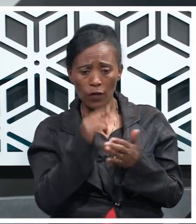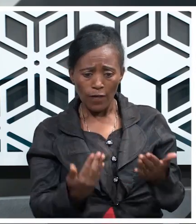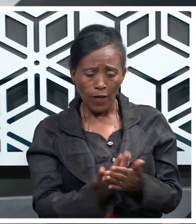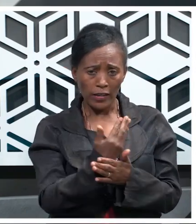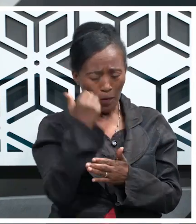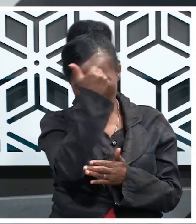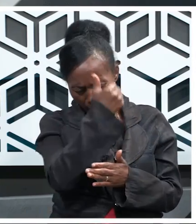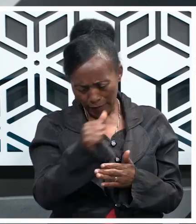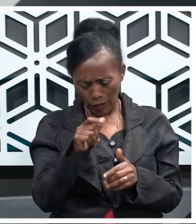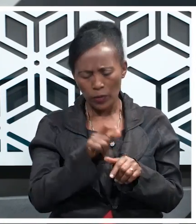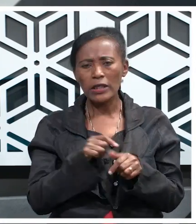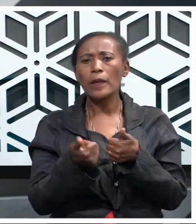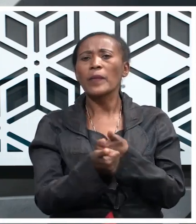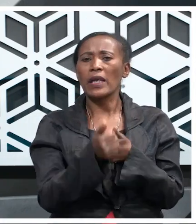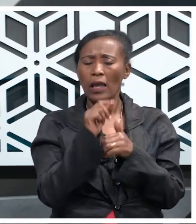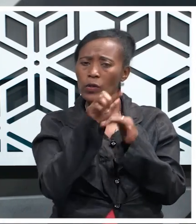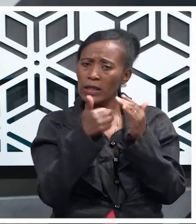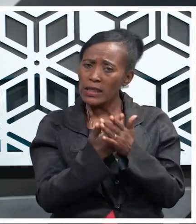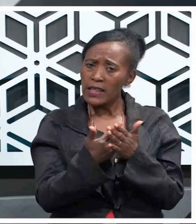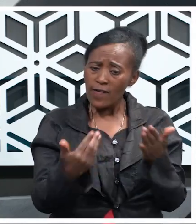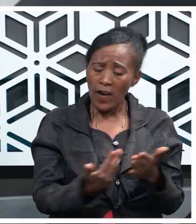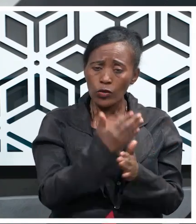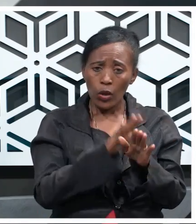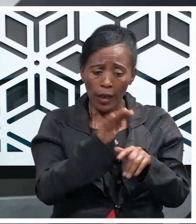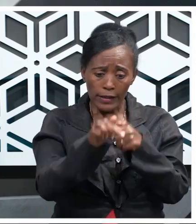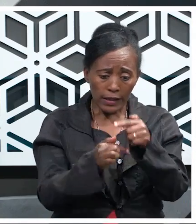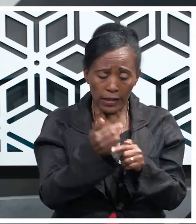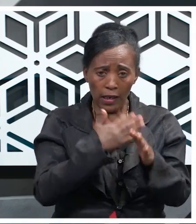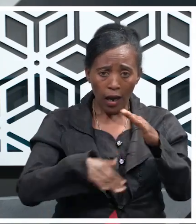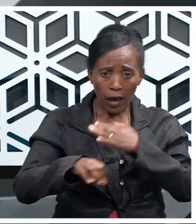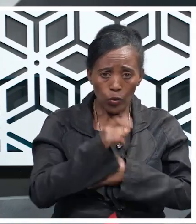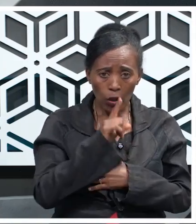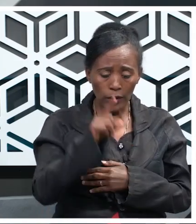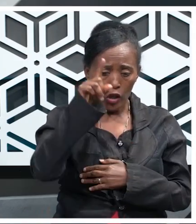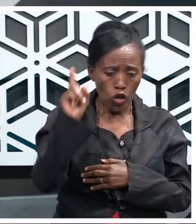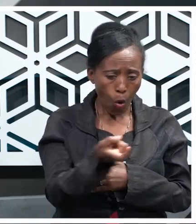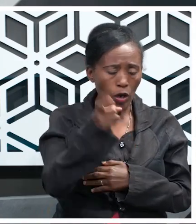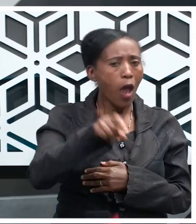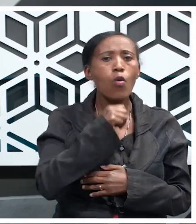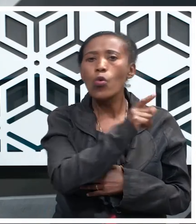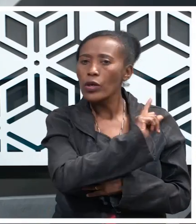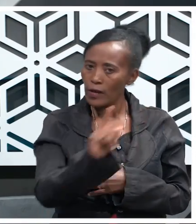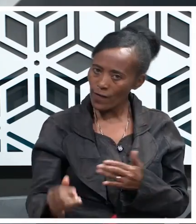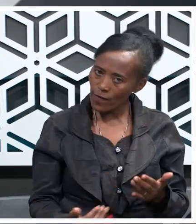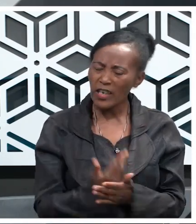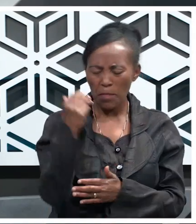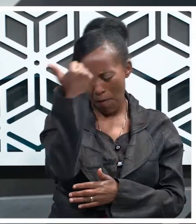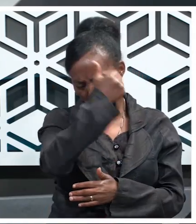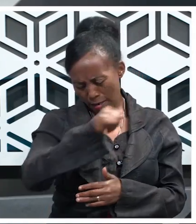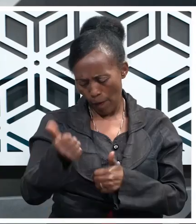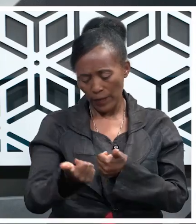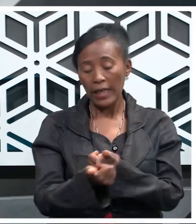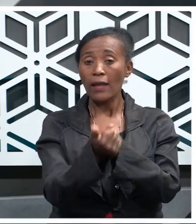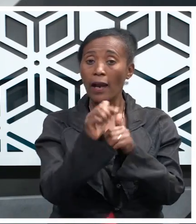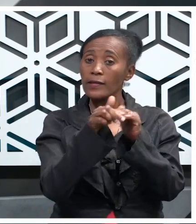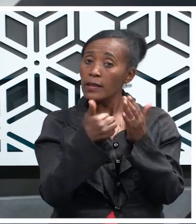ነው የማስበው። ፋሽን ደግሞ ኤኒዋን ነው የሚከተለው። ስለዚህ ፋሽኑ ላይ ስቴጅ ደግሞ አካል ጉዳተኛ የሆነ ያልሆነን አይልም። ፋሽን ኤኒዋን